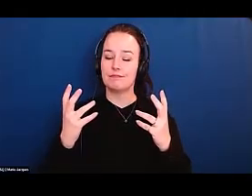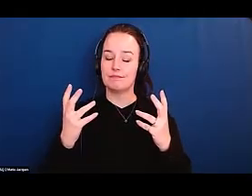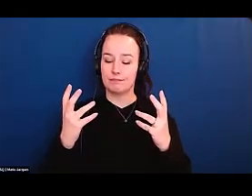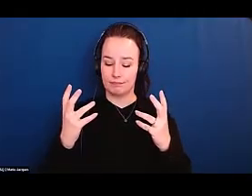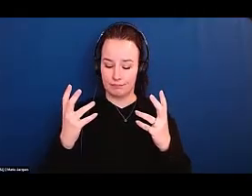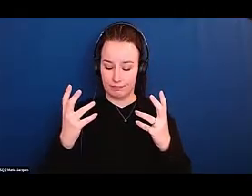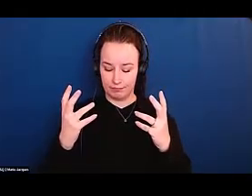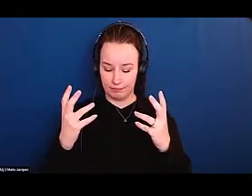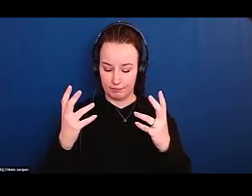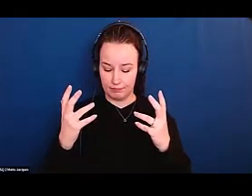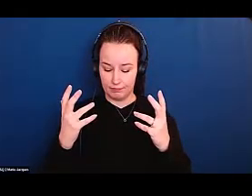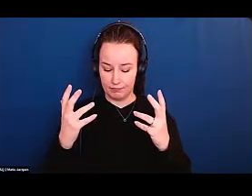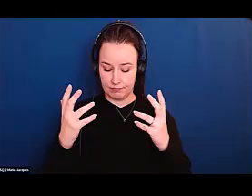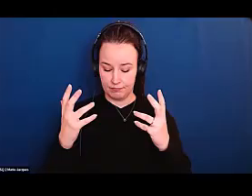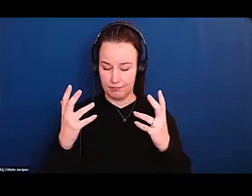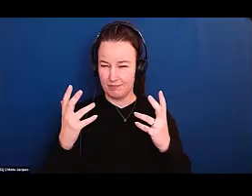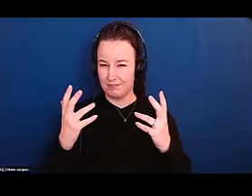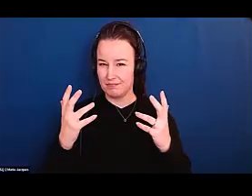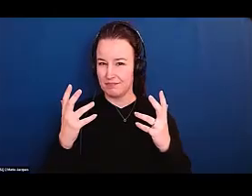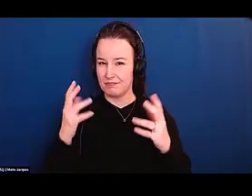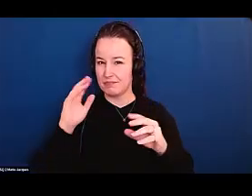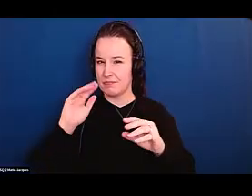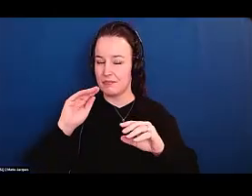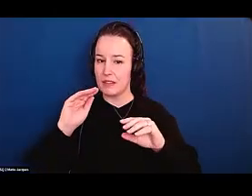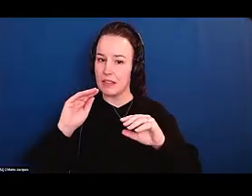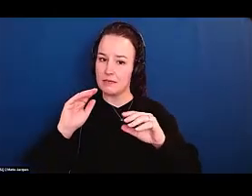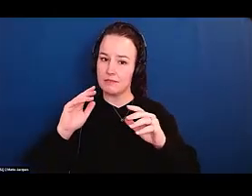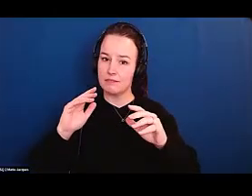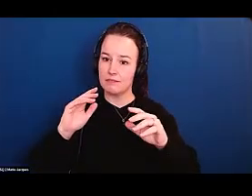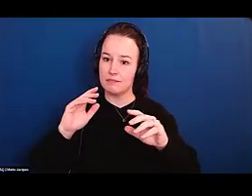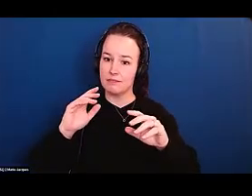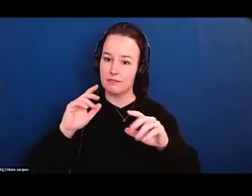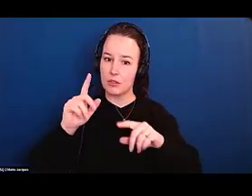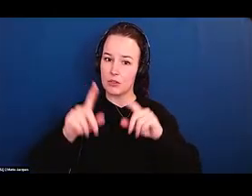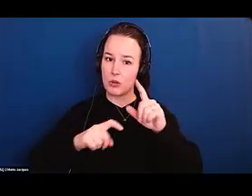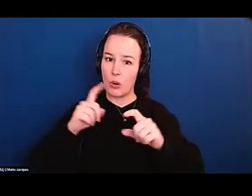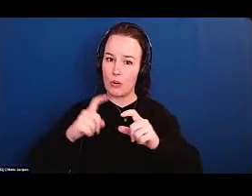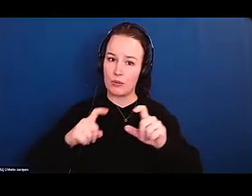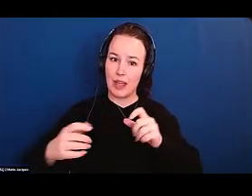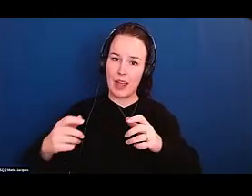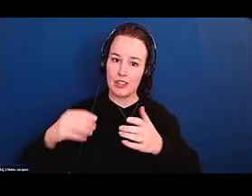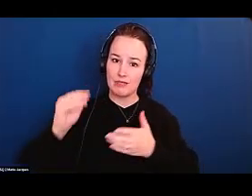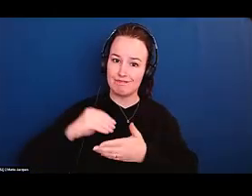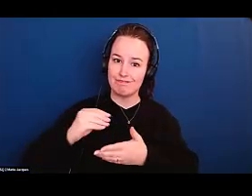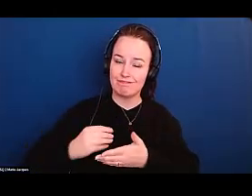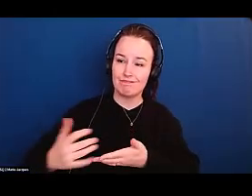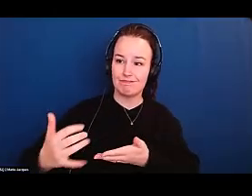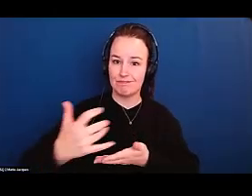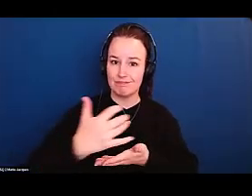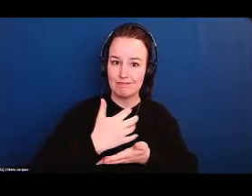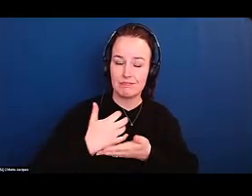en pensant à l'évaluation et